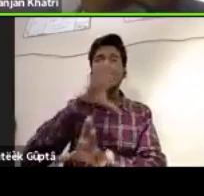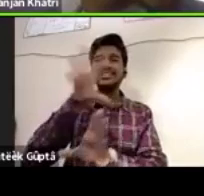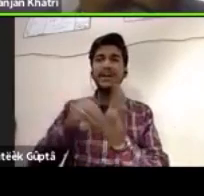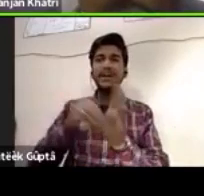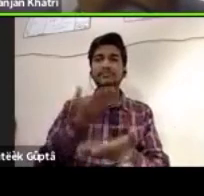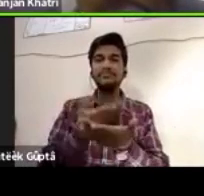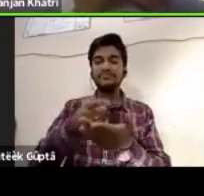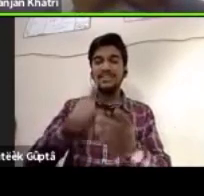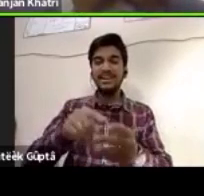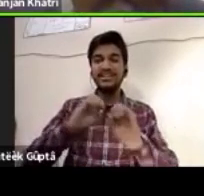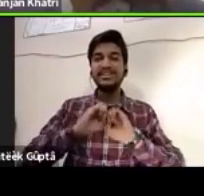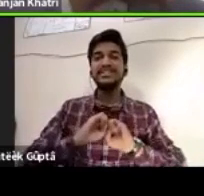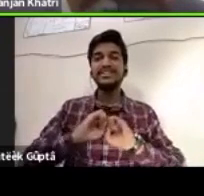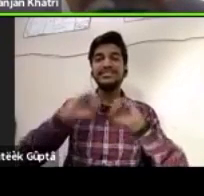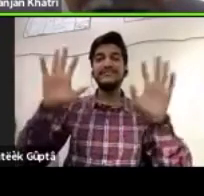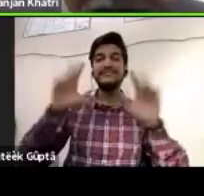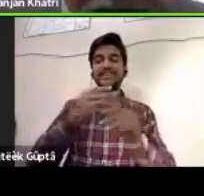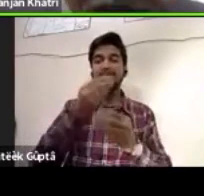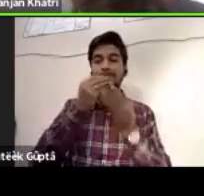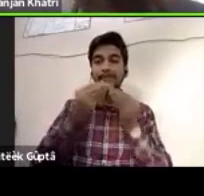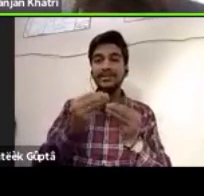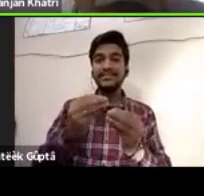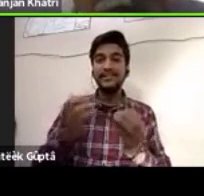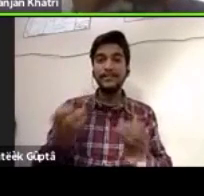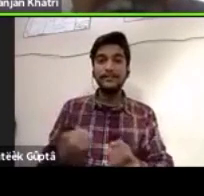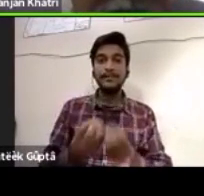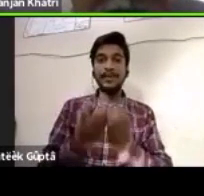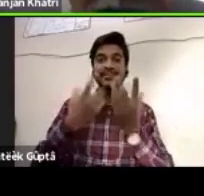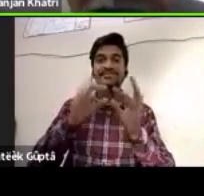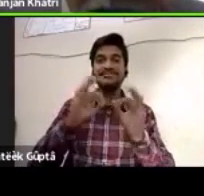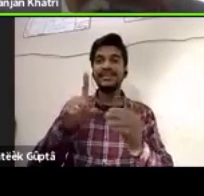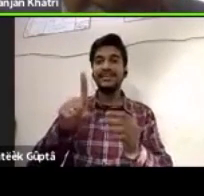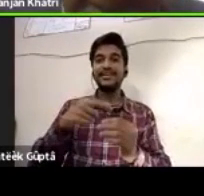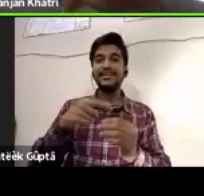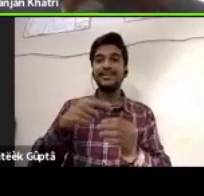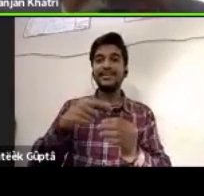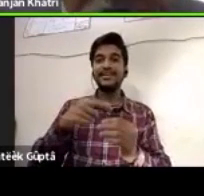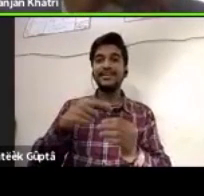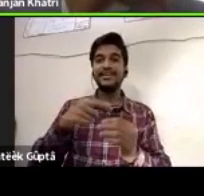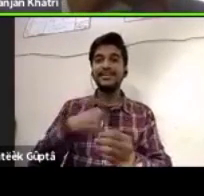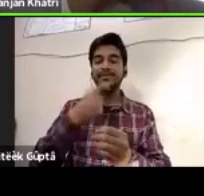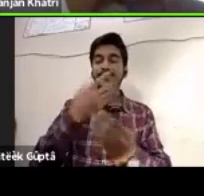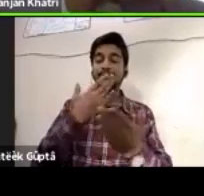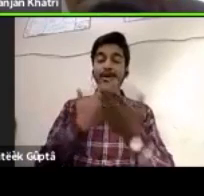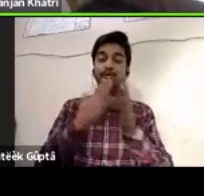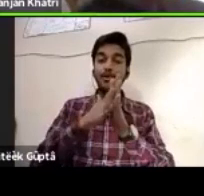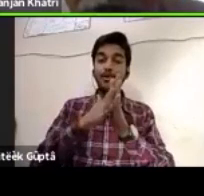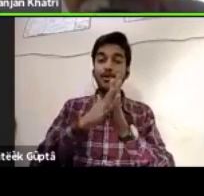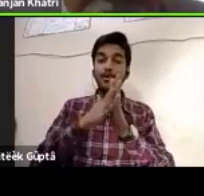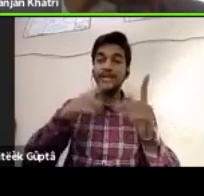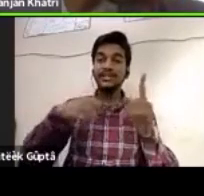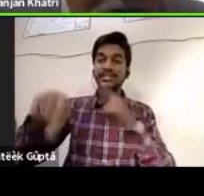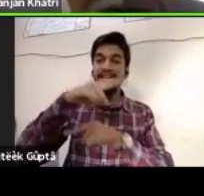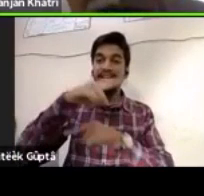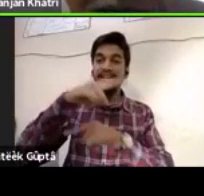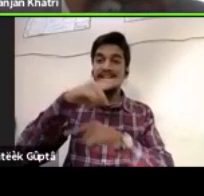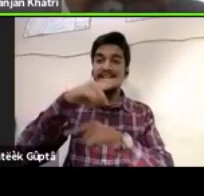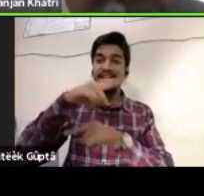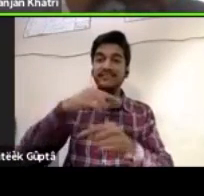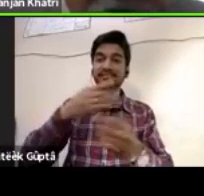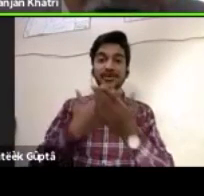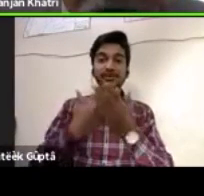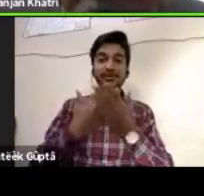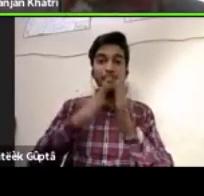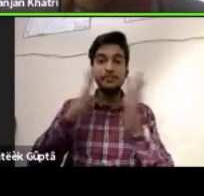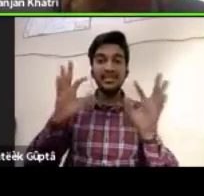जाना चाहिए। तो मेरी तरफ से थैंक यू वंस अगेन वेरी मच, बहुत शुक्रिया आपको, यू आर डूइंग गुड वर्क, प्लीज कीप इट